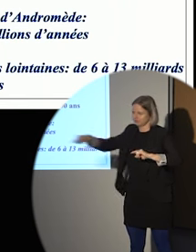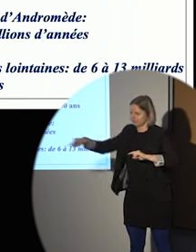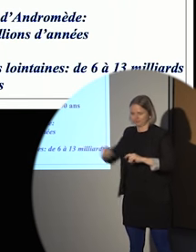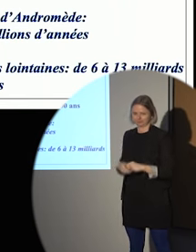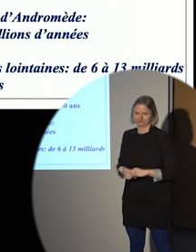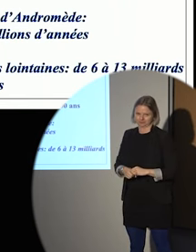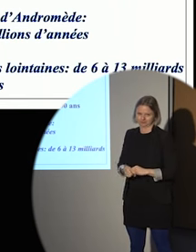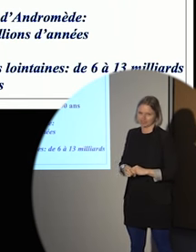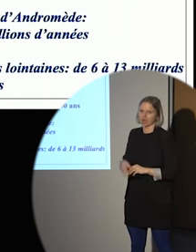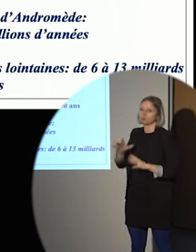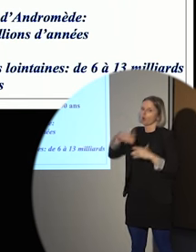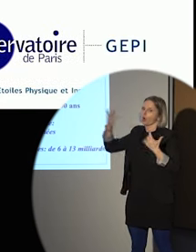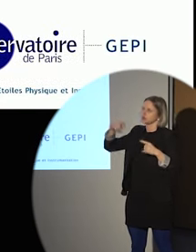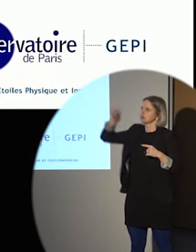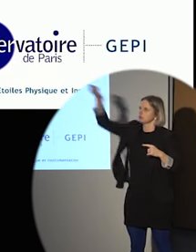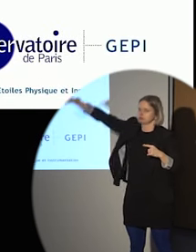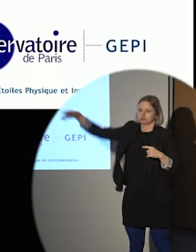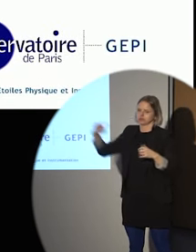d'années.